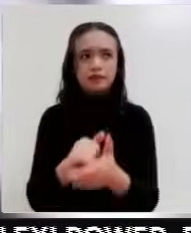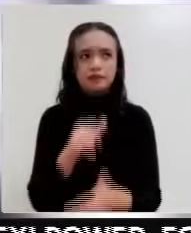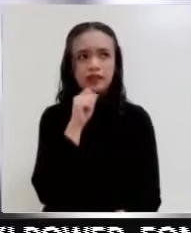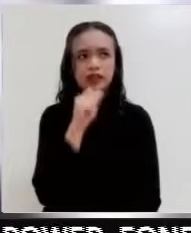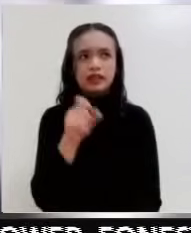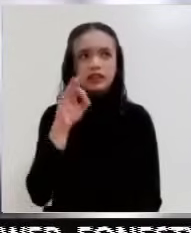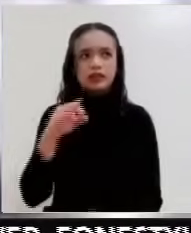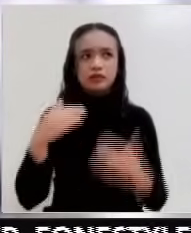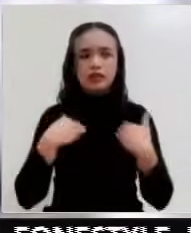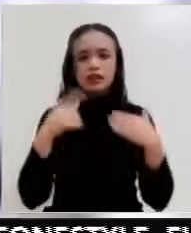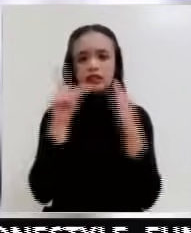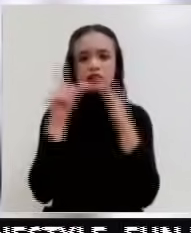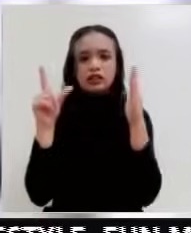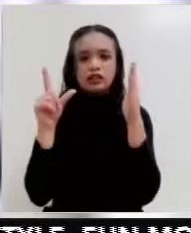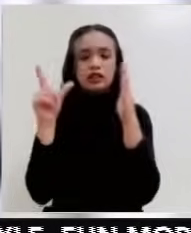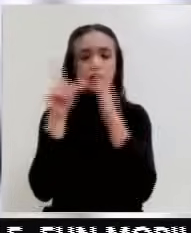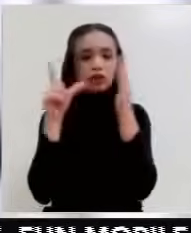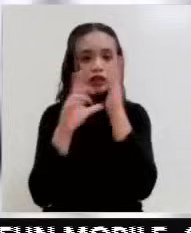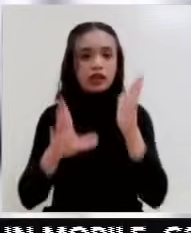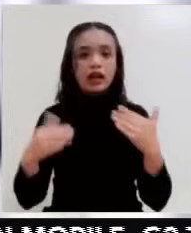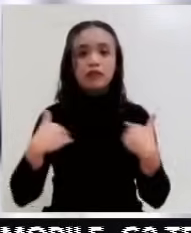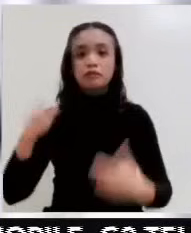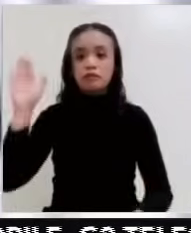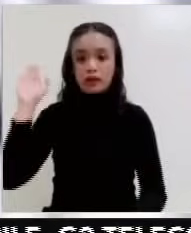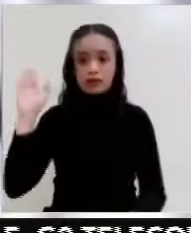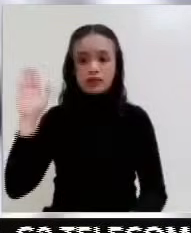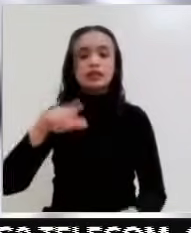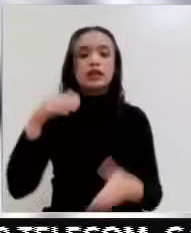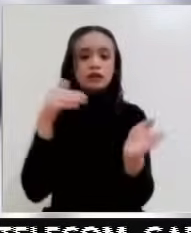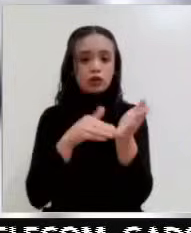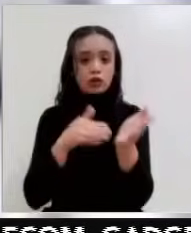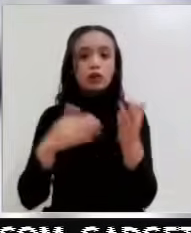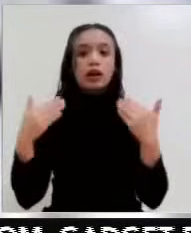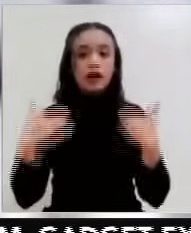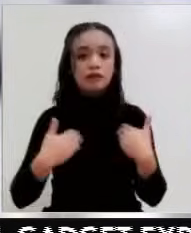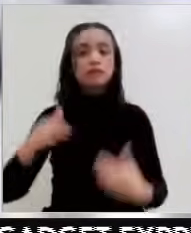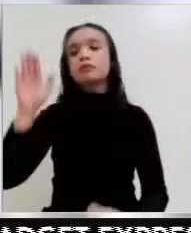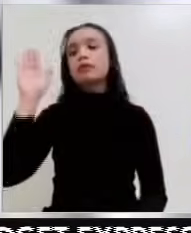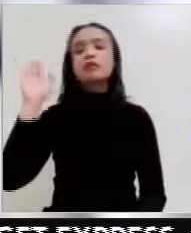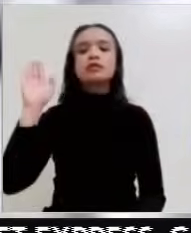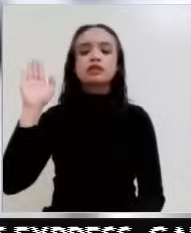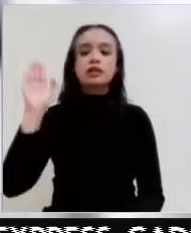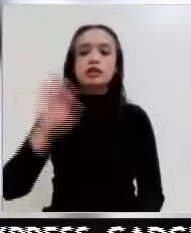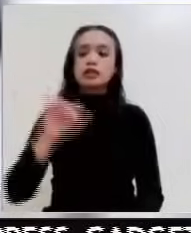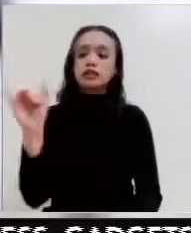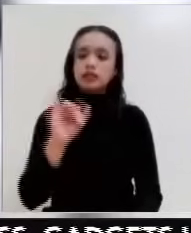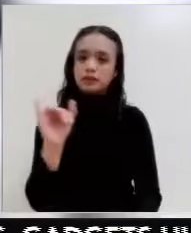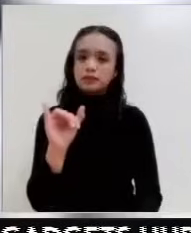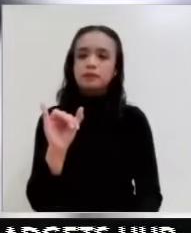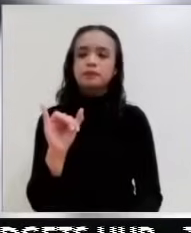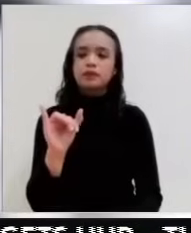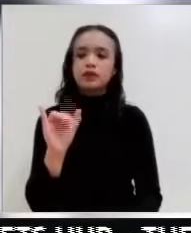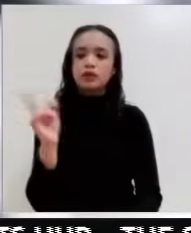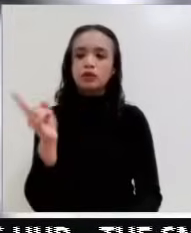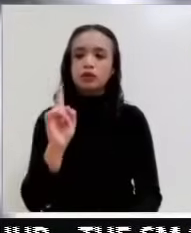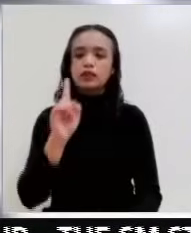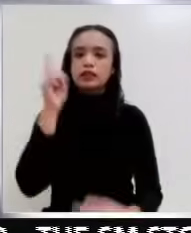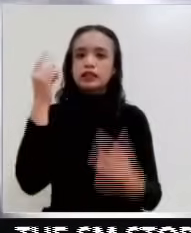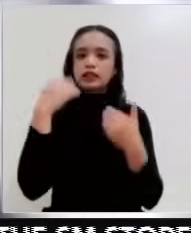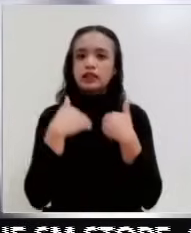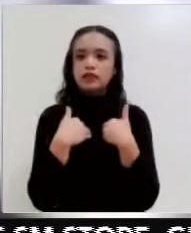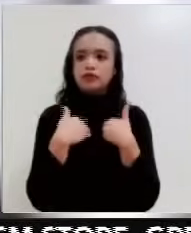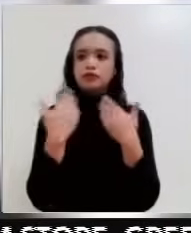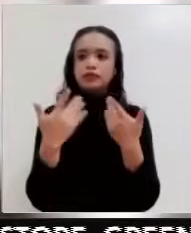sinumpaan tungkulin, ang mga doktor may sinumpaan din tungkulin. And I hope they will also keep faith to their oath